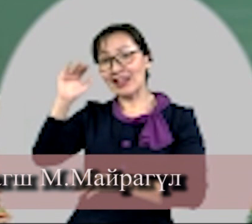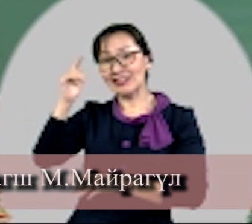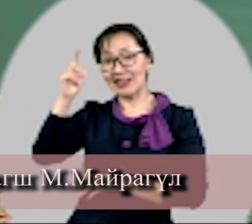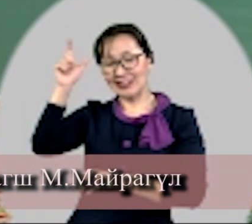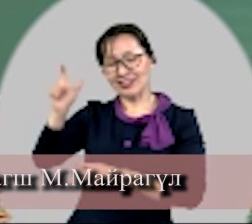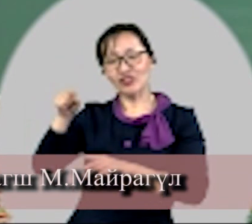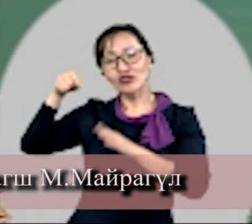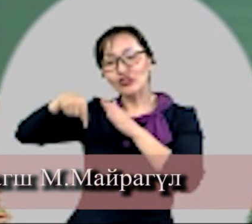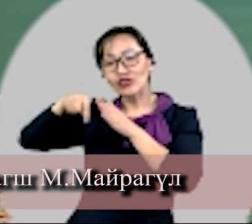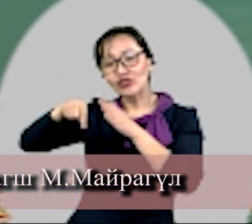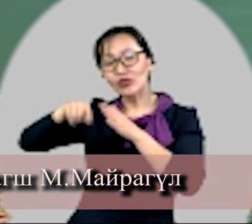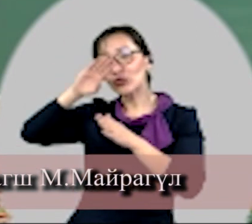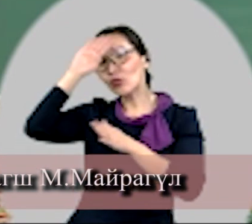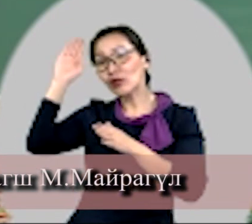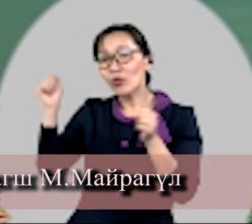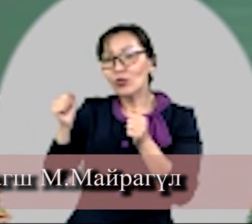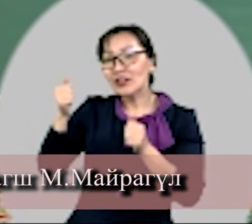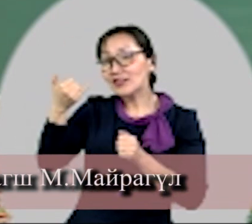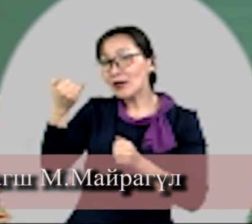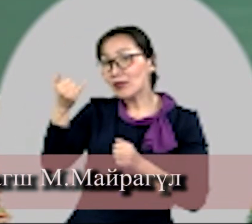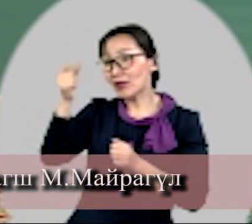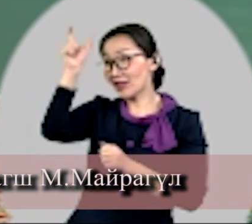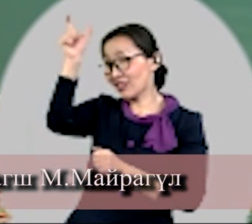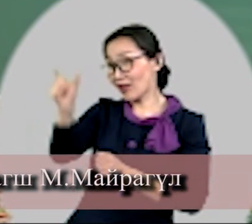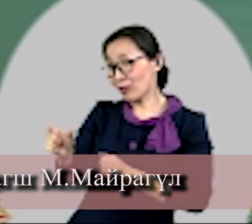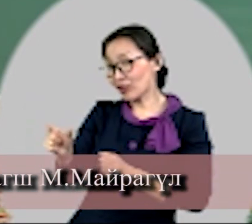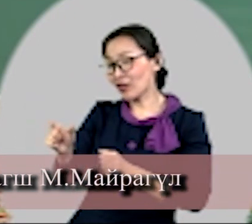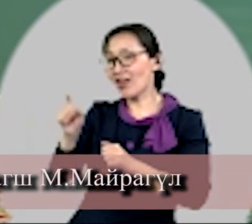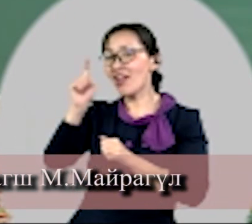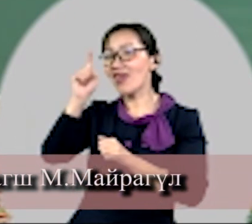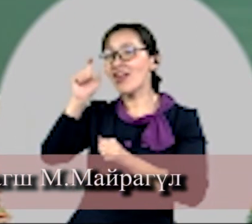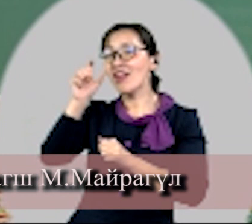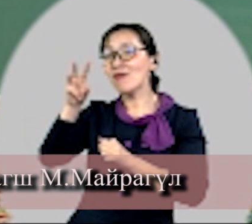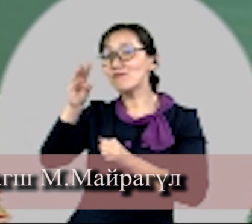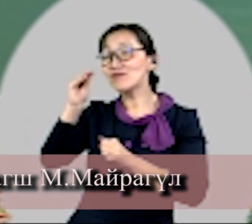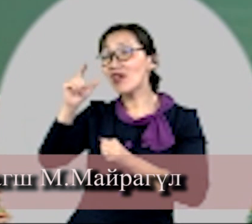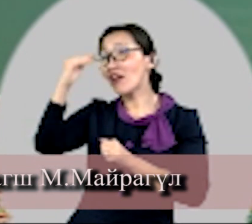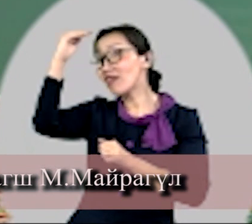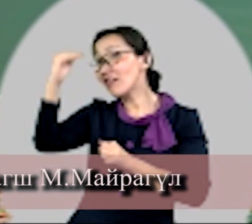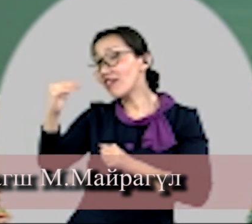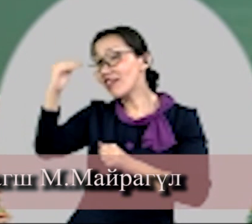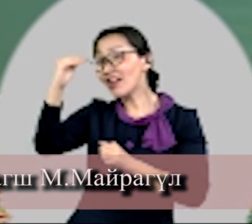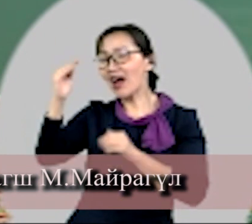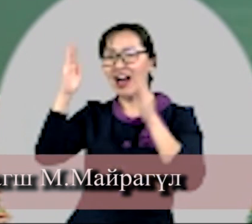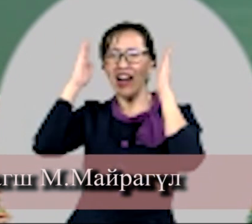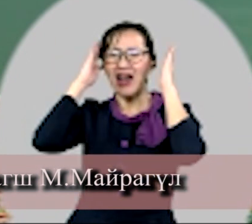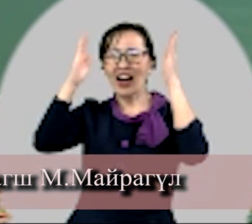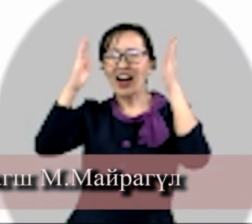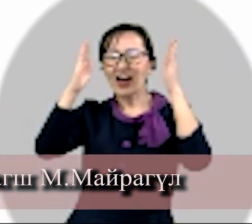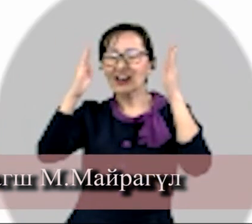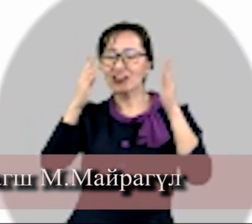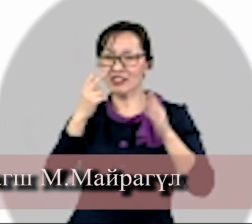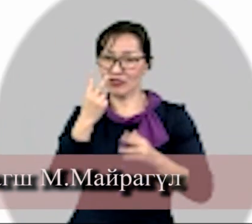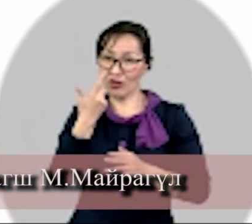ұстауға болмайды. Ал үстіңгі жағынан көздің тұспа тұсынан ұстап